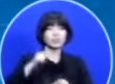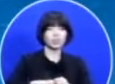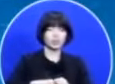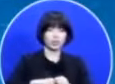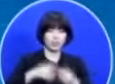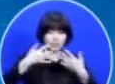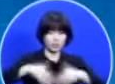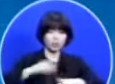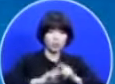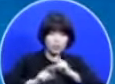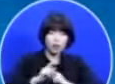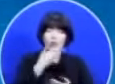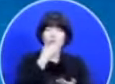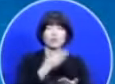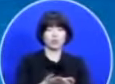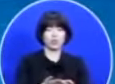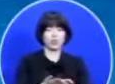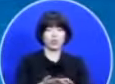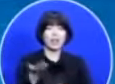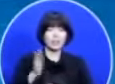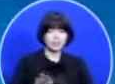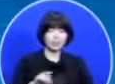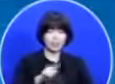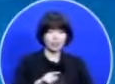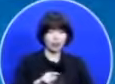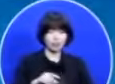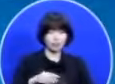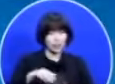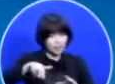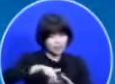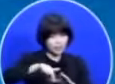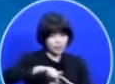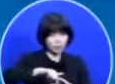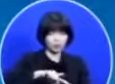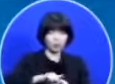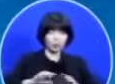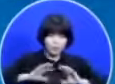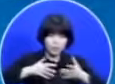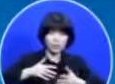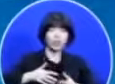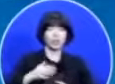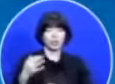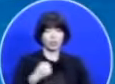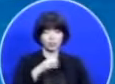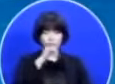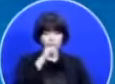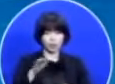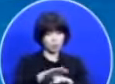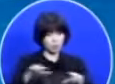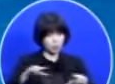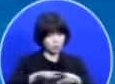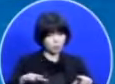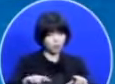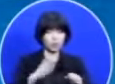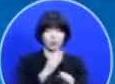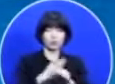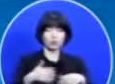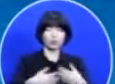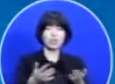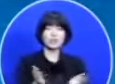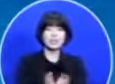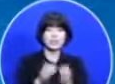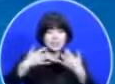중요하다는 거죠 그런데 이런 기독교 세계관을 가지고 있는 나라들이 보편적으로 가지고 있는 중산층이 라고